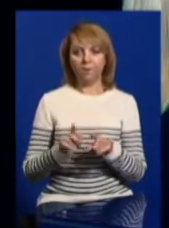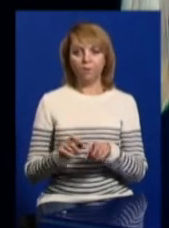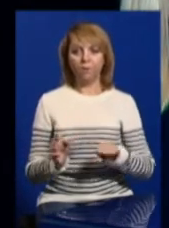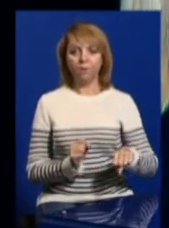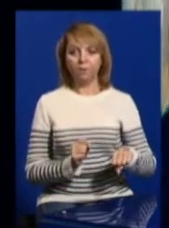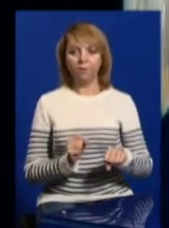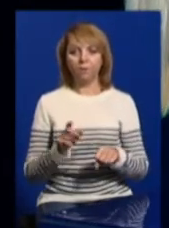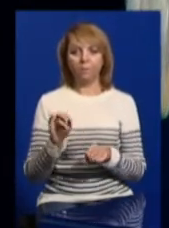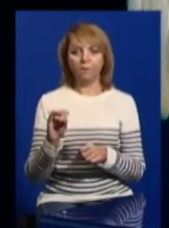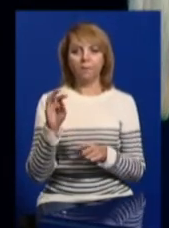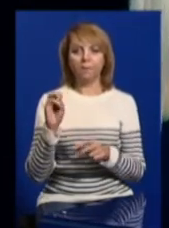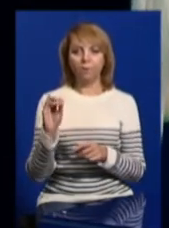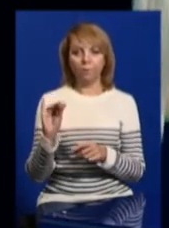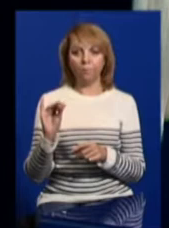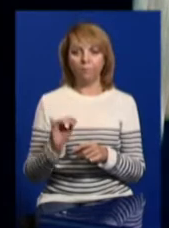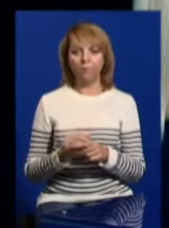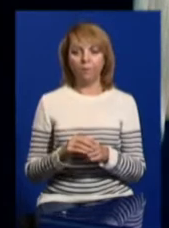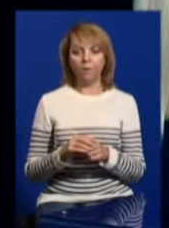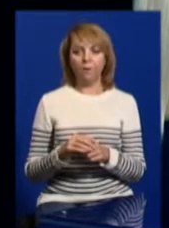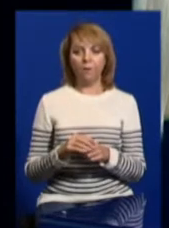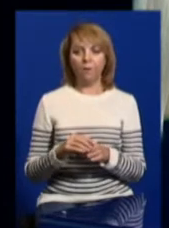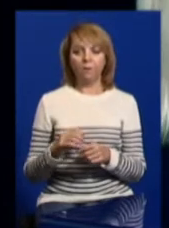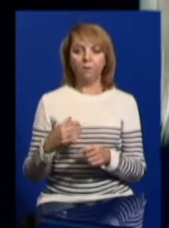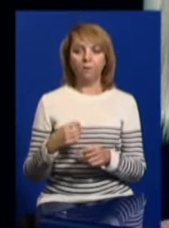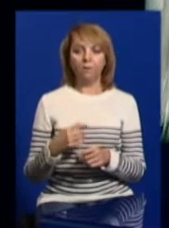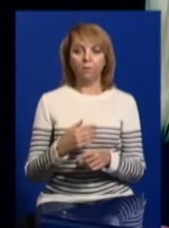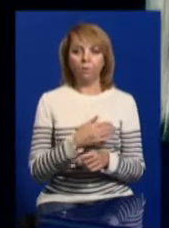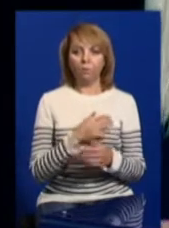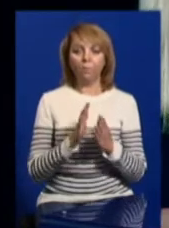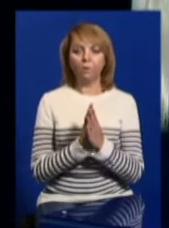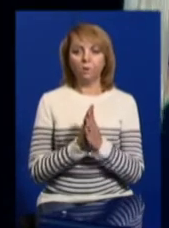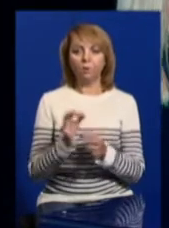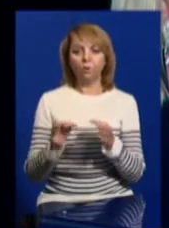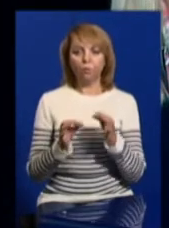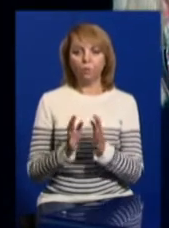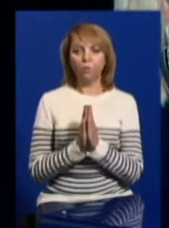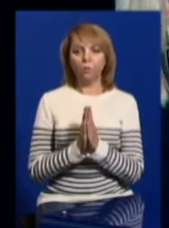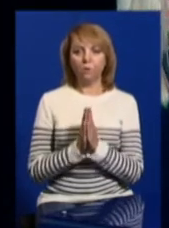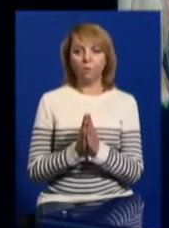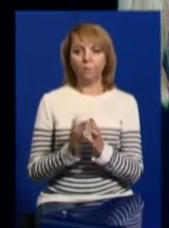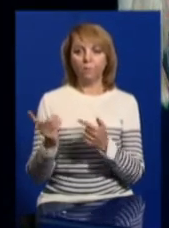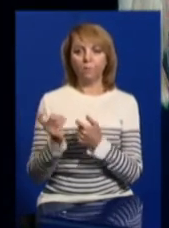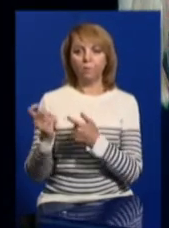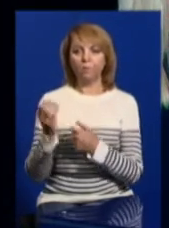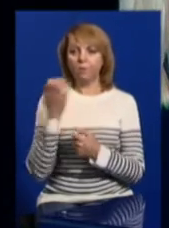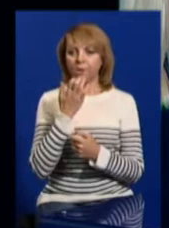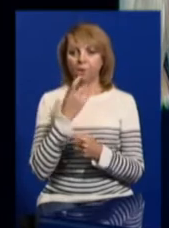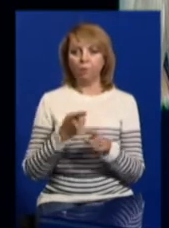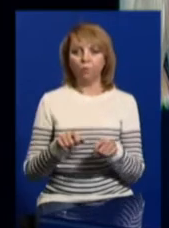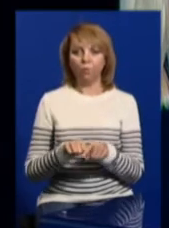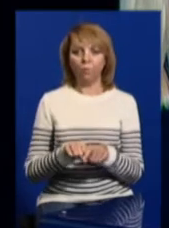захисник пані Зайцевої намагалася долучити, просила суд, клопотала долучити матеріали